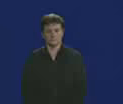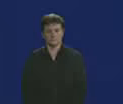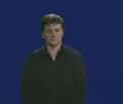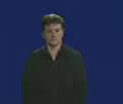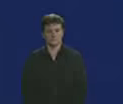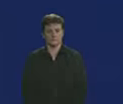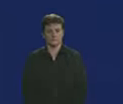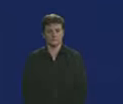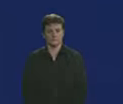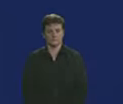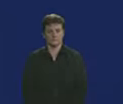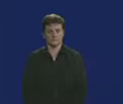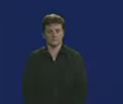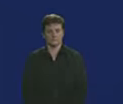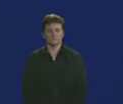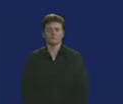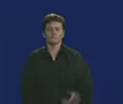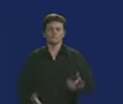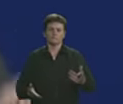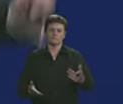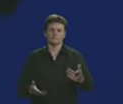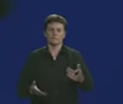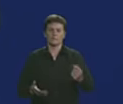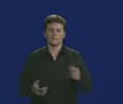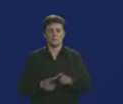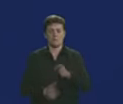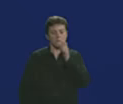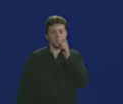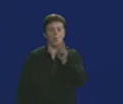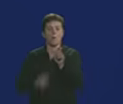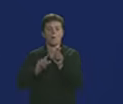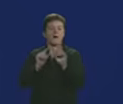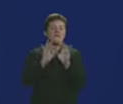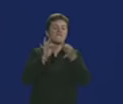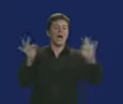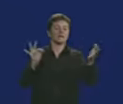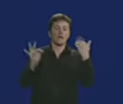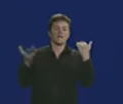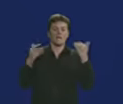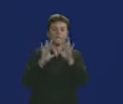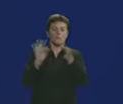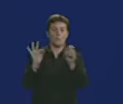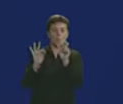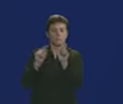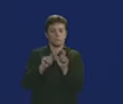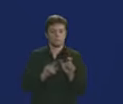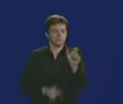Vous savez, ce procès, on prend un mot, on le sort du contexte, on enfile des perles.